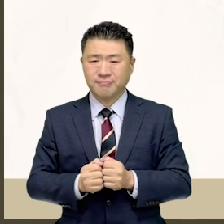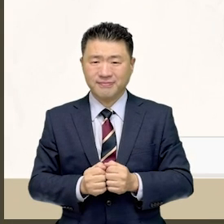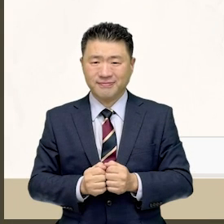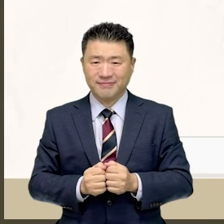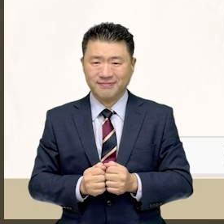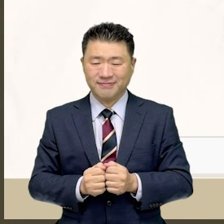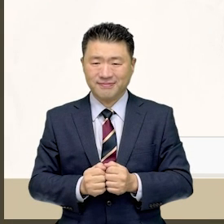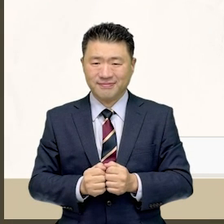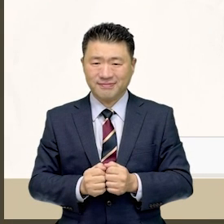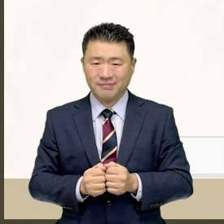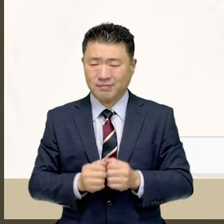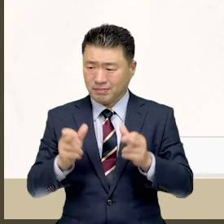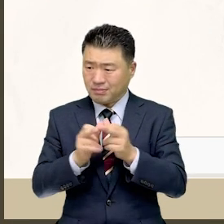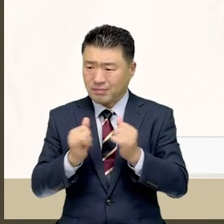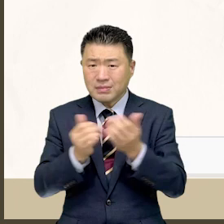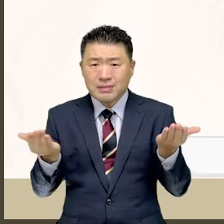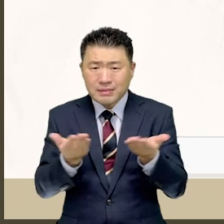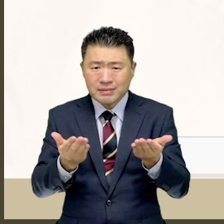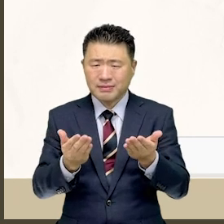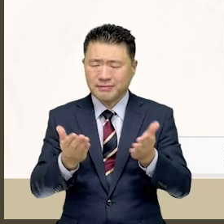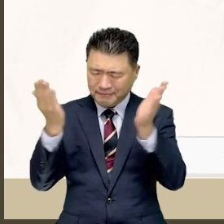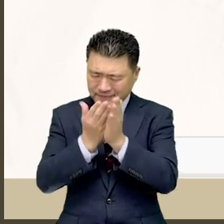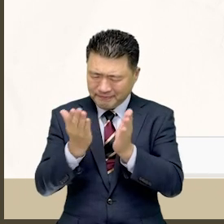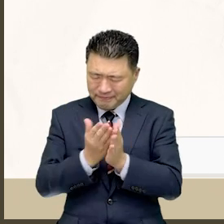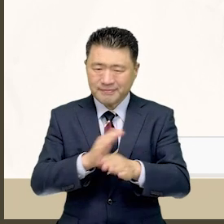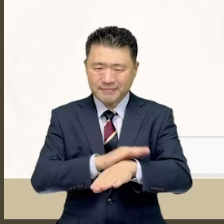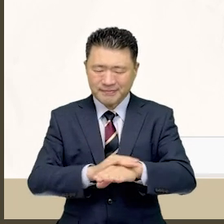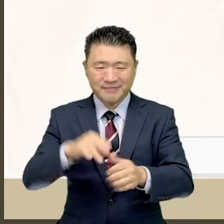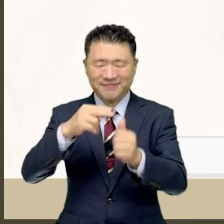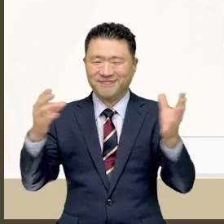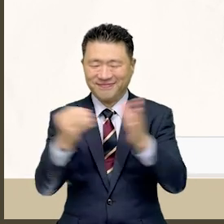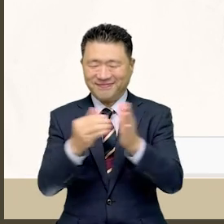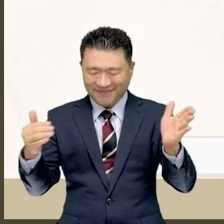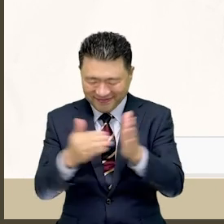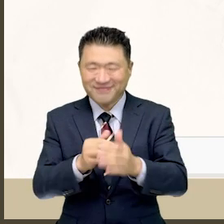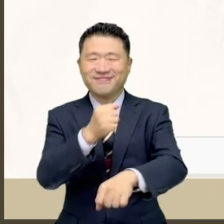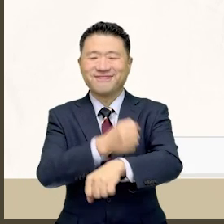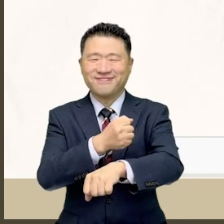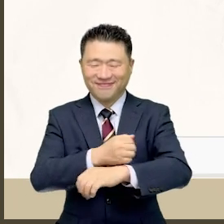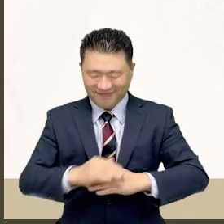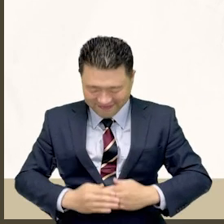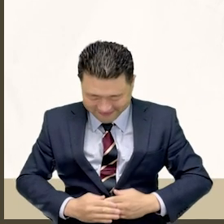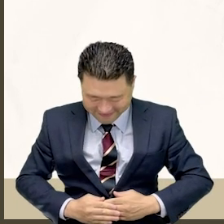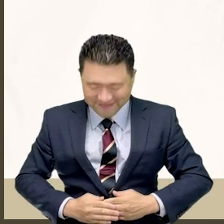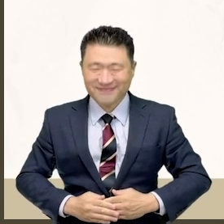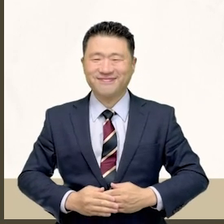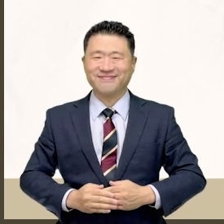장애인 일자리 사업 맞춤형 산업안전교육을 마칩니다. 모두 수고하셨습니다.